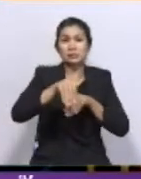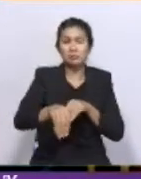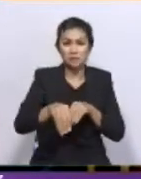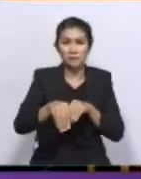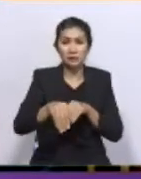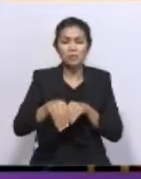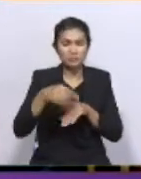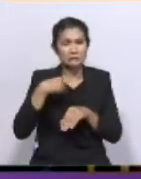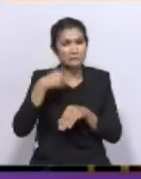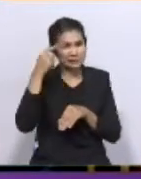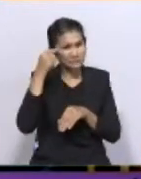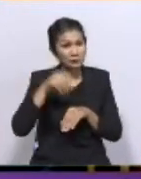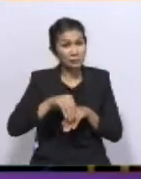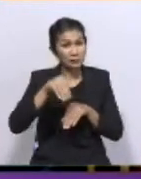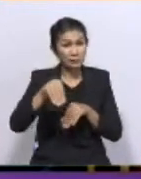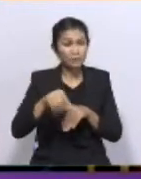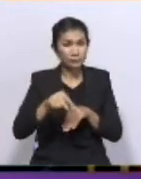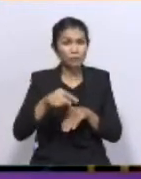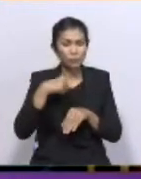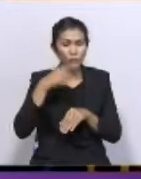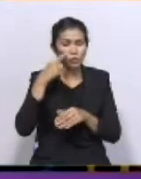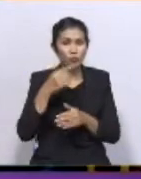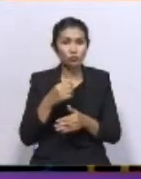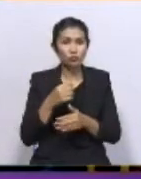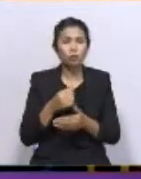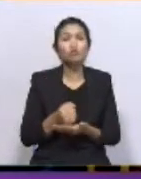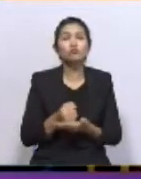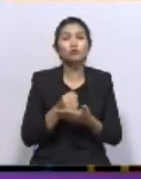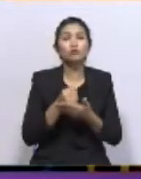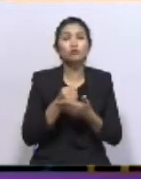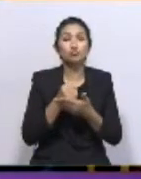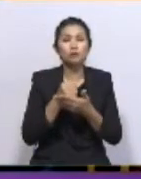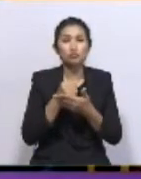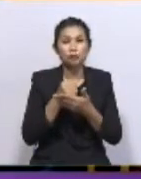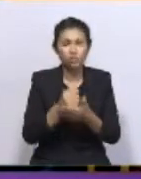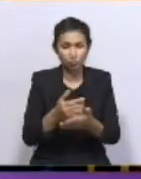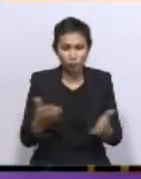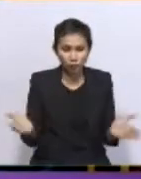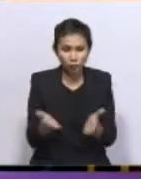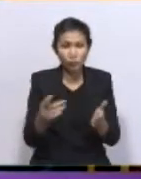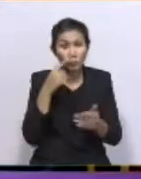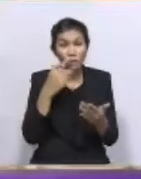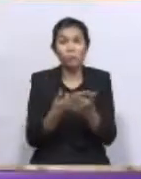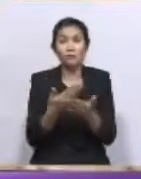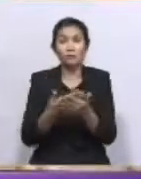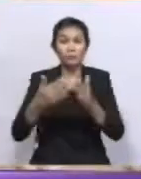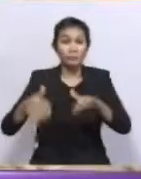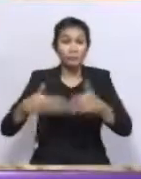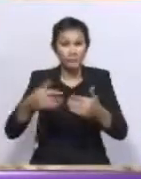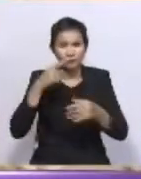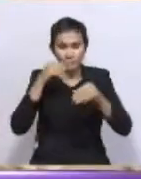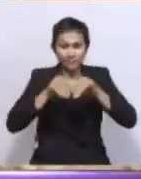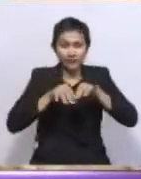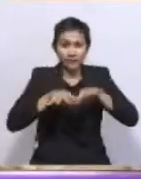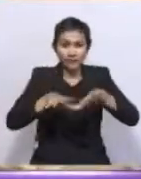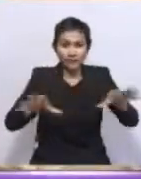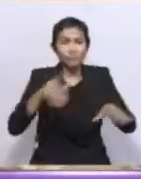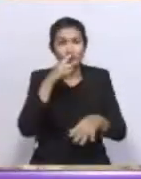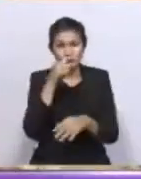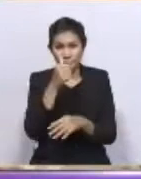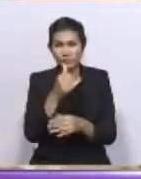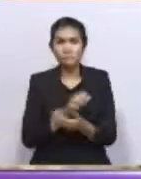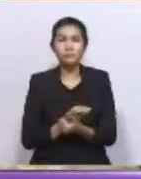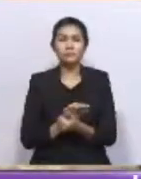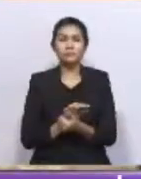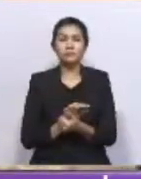ที่น่าจะส่งผลนะครับถึงรายได้ที่กระจายตัวนะครับเพ